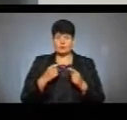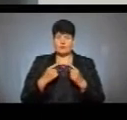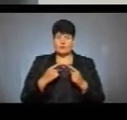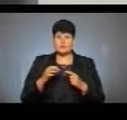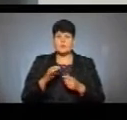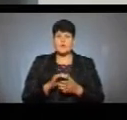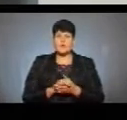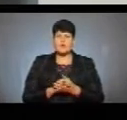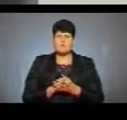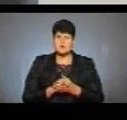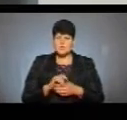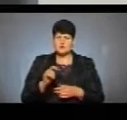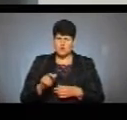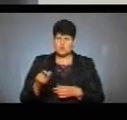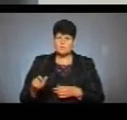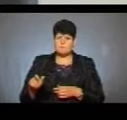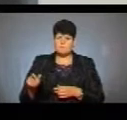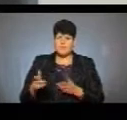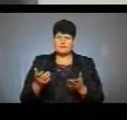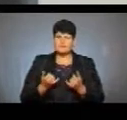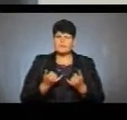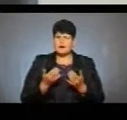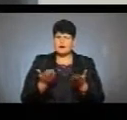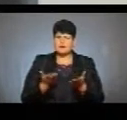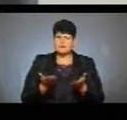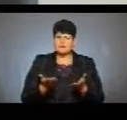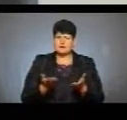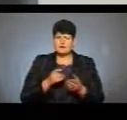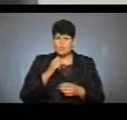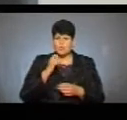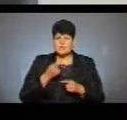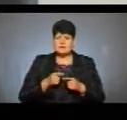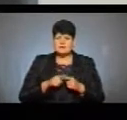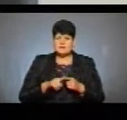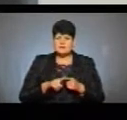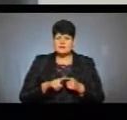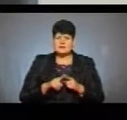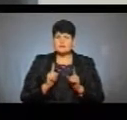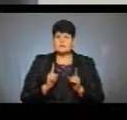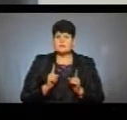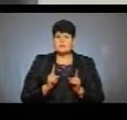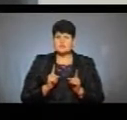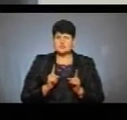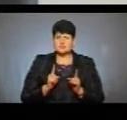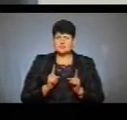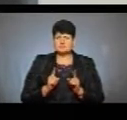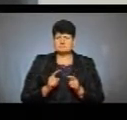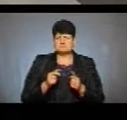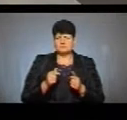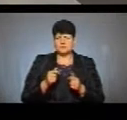мир з людьми, для яких Україна – це всього-навсього лас і